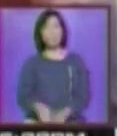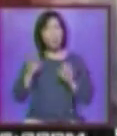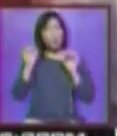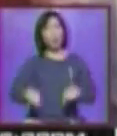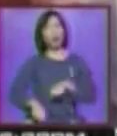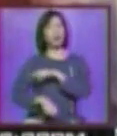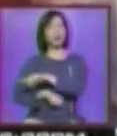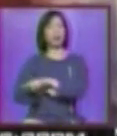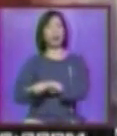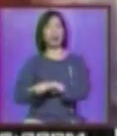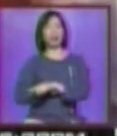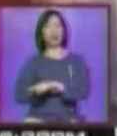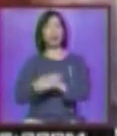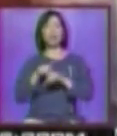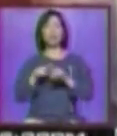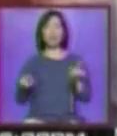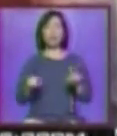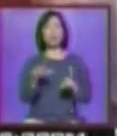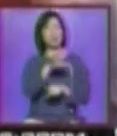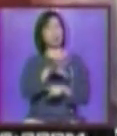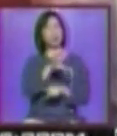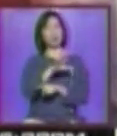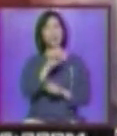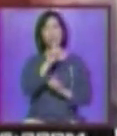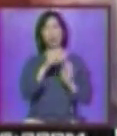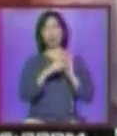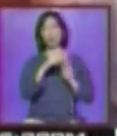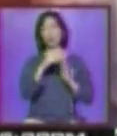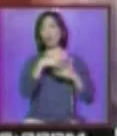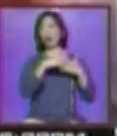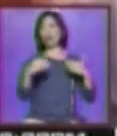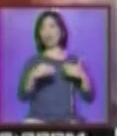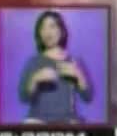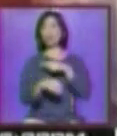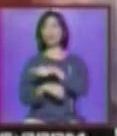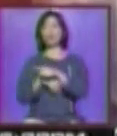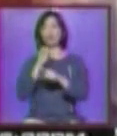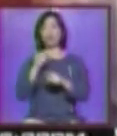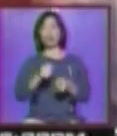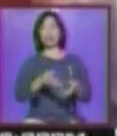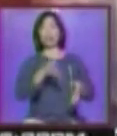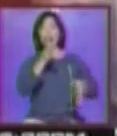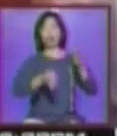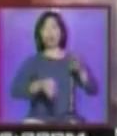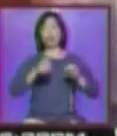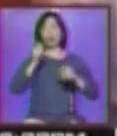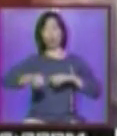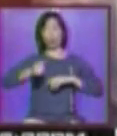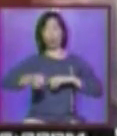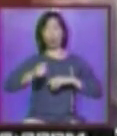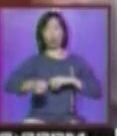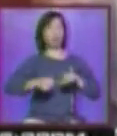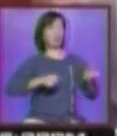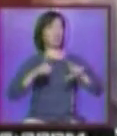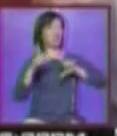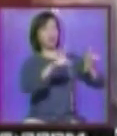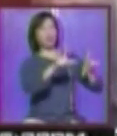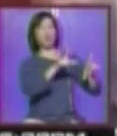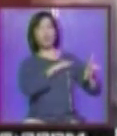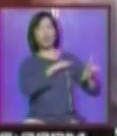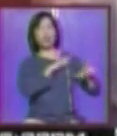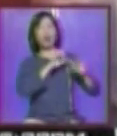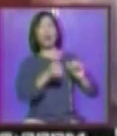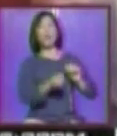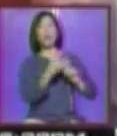ang hinihingi nila, pero hindi nagkakalayo kung mga 1 million nga. If the jury finds Sharon Stone guilty, how much do they